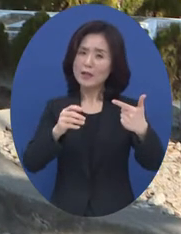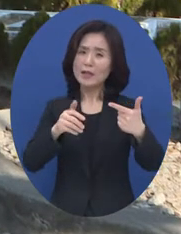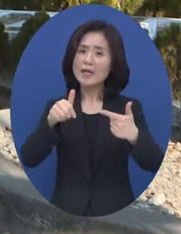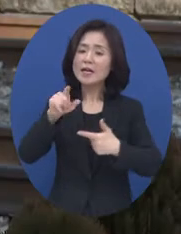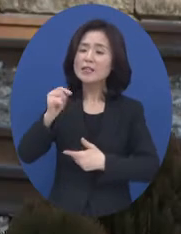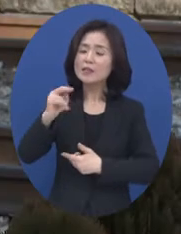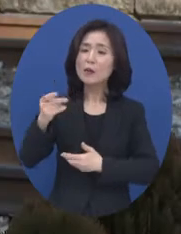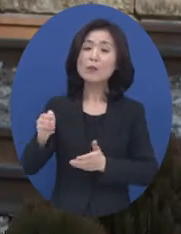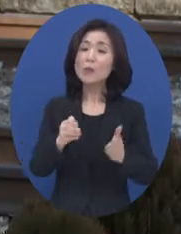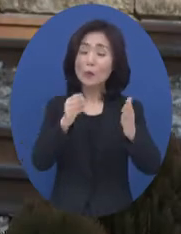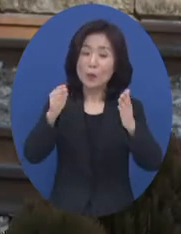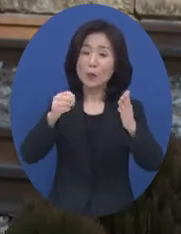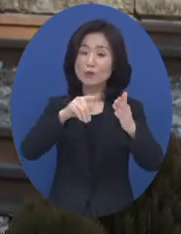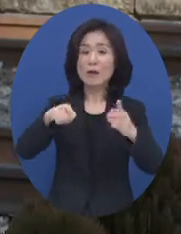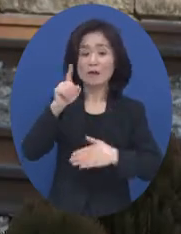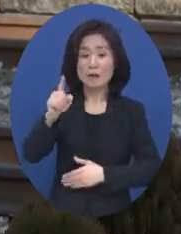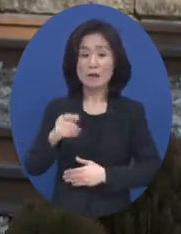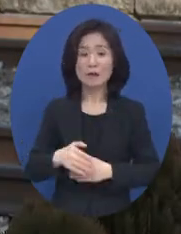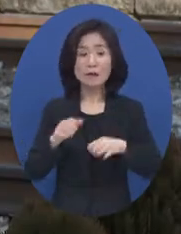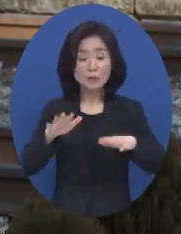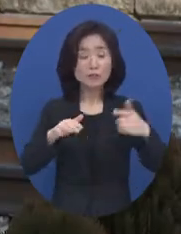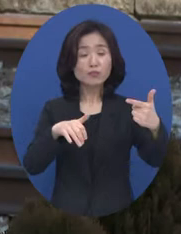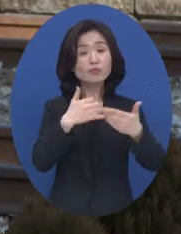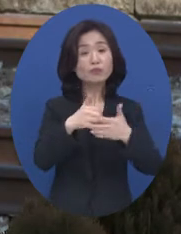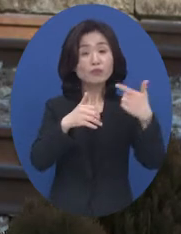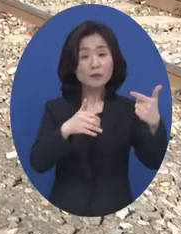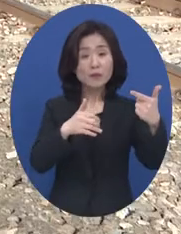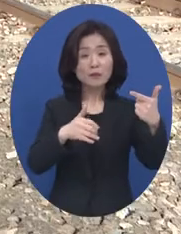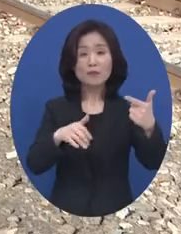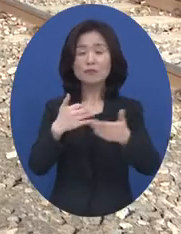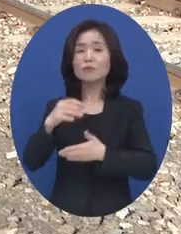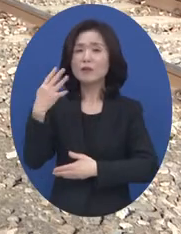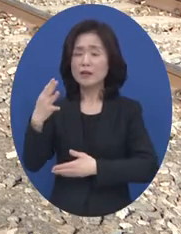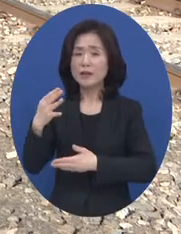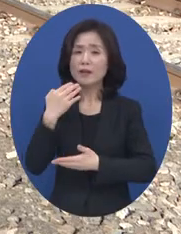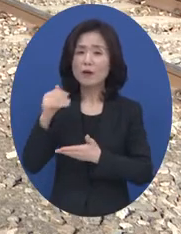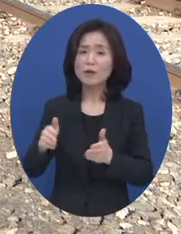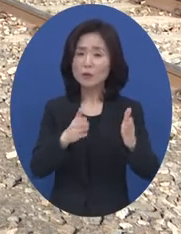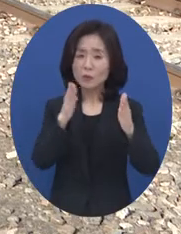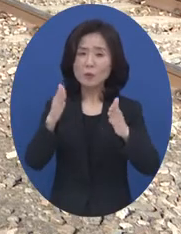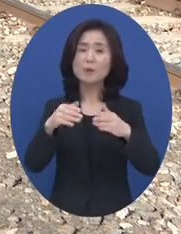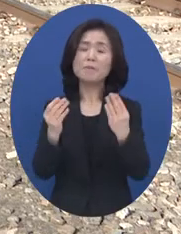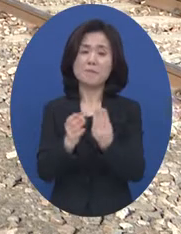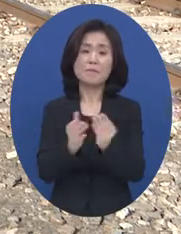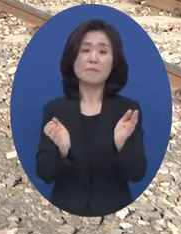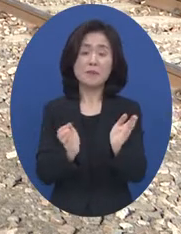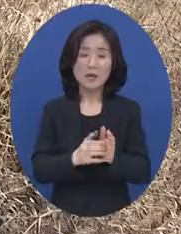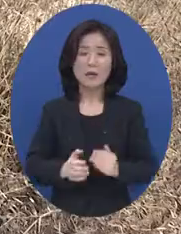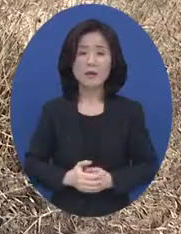이 시기 6대로 중 현재는 4개까지 도보길로 경기 옛길이 완성됐습니다.